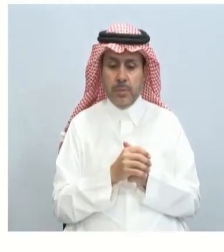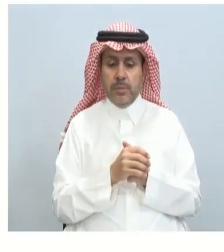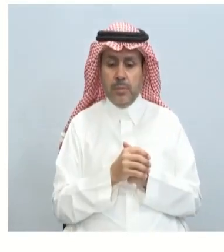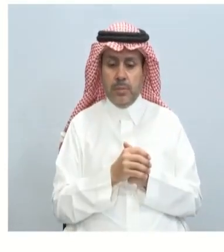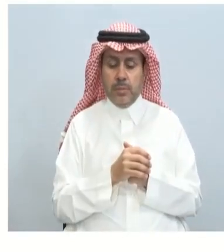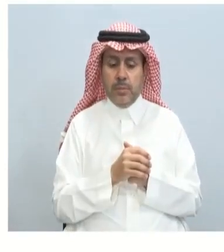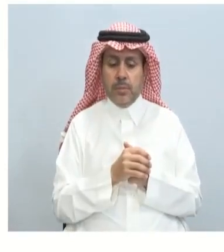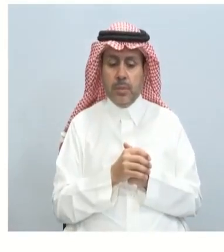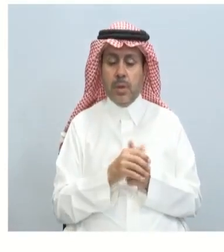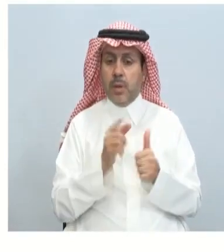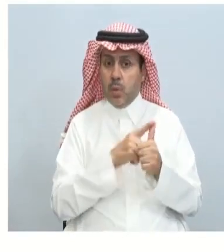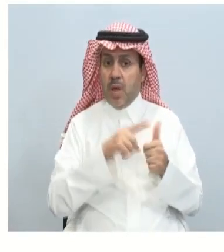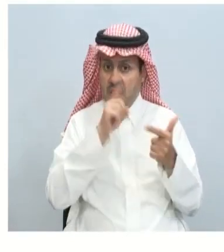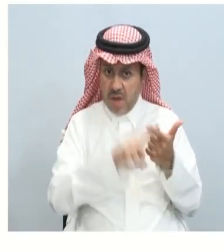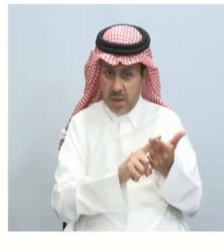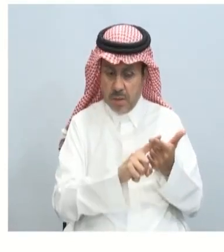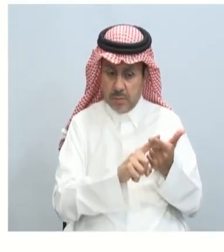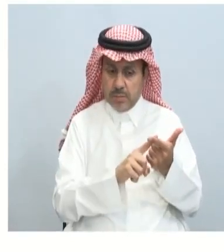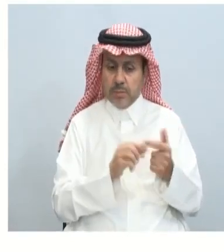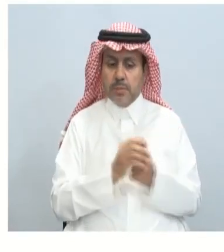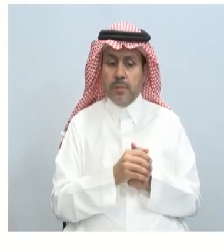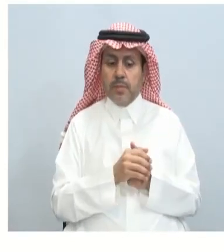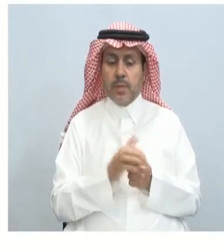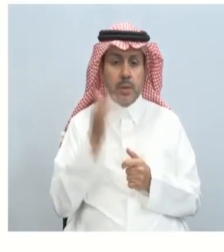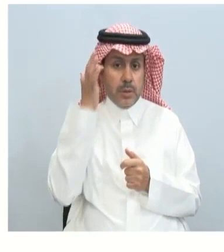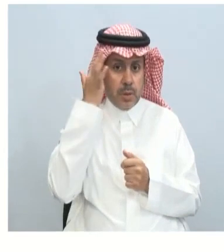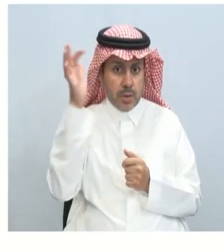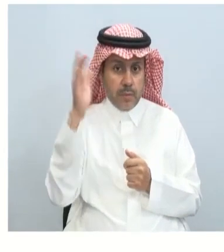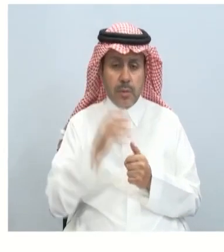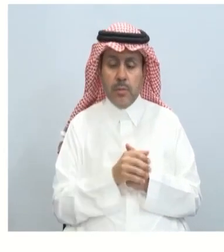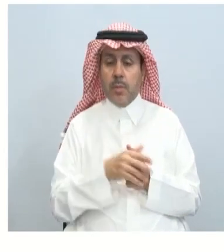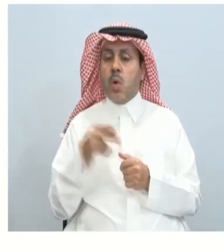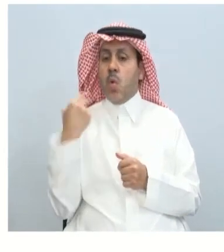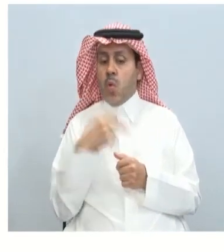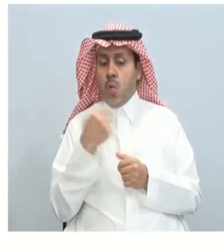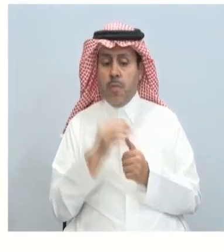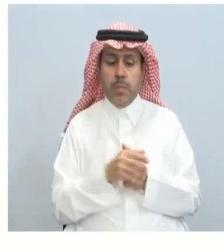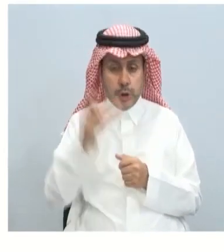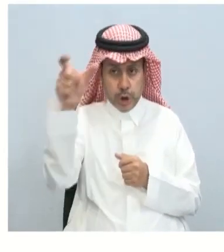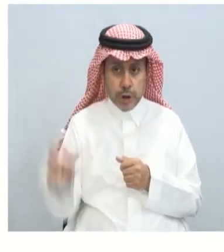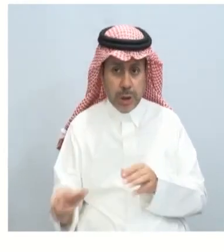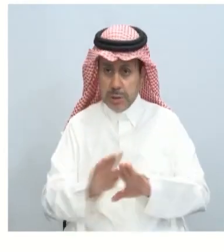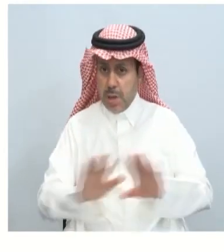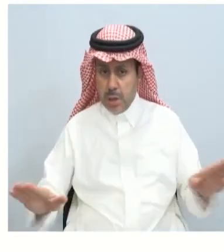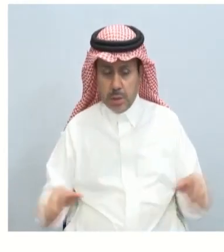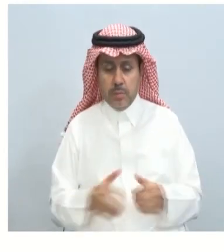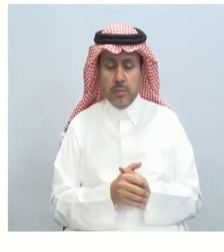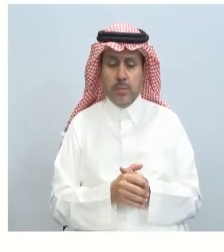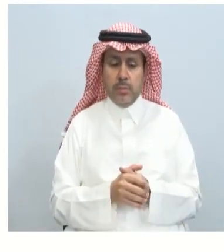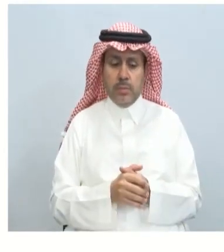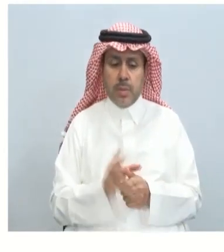هنا في هذه الحاله الثانيه ما هي تتصرف السلطه العامه باعتبار شخصا عاديا